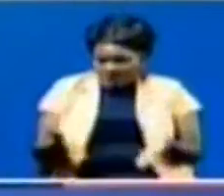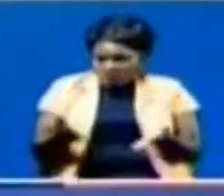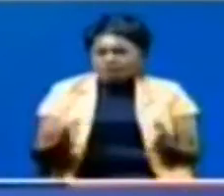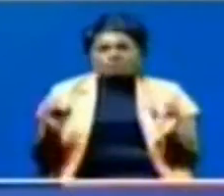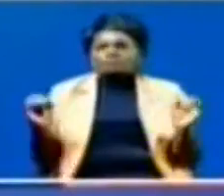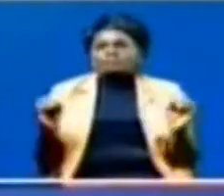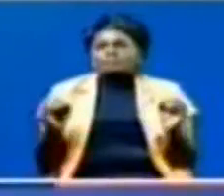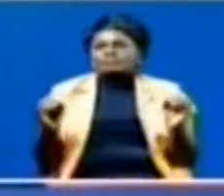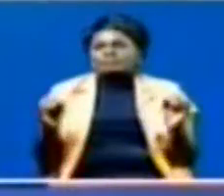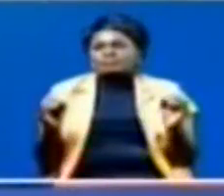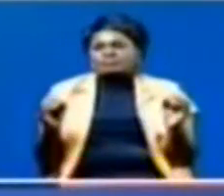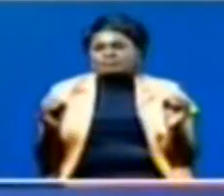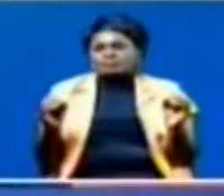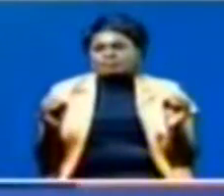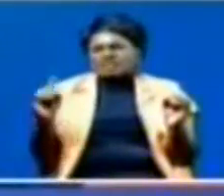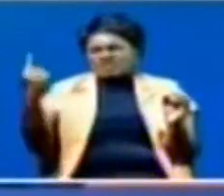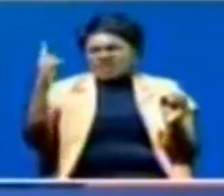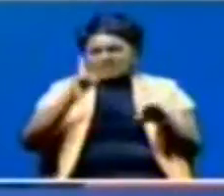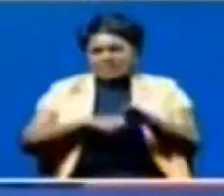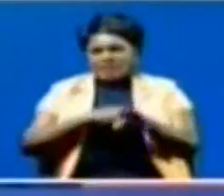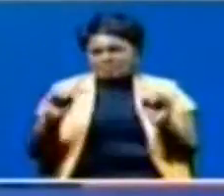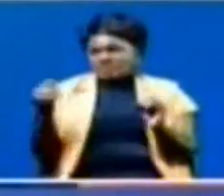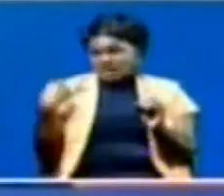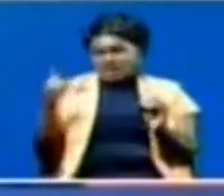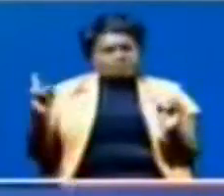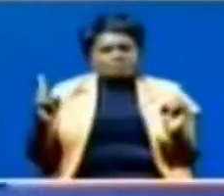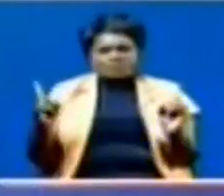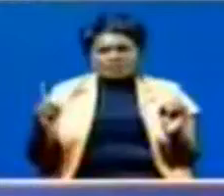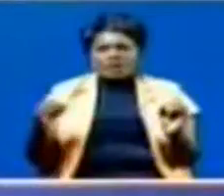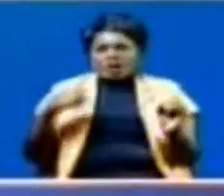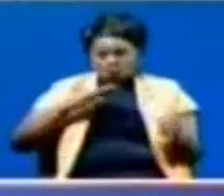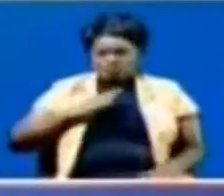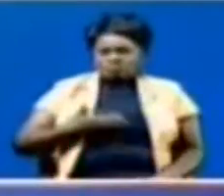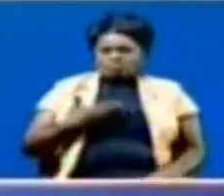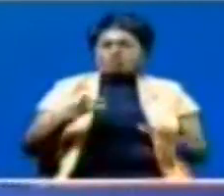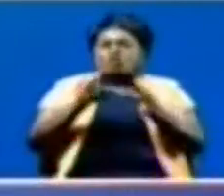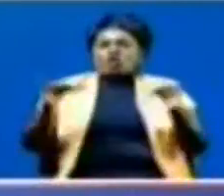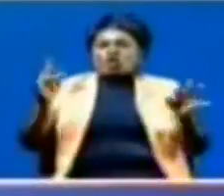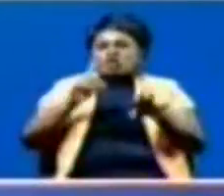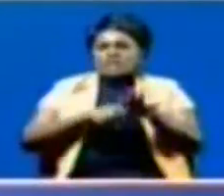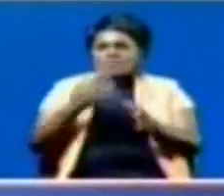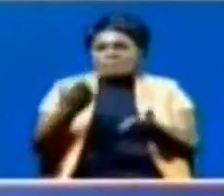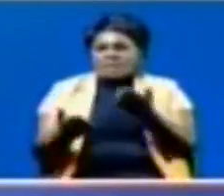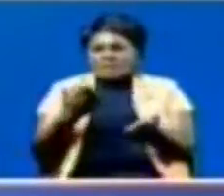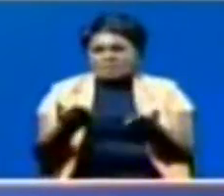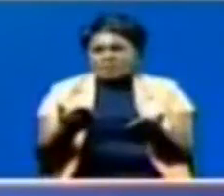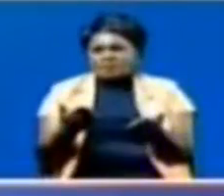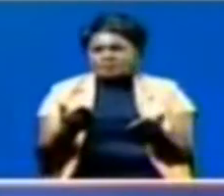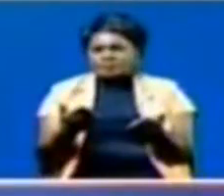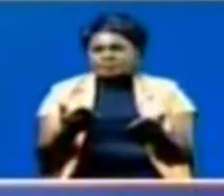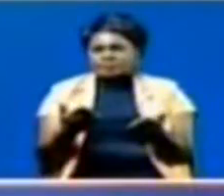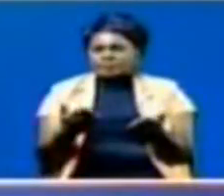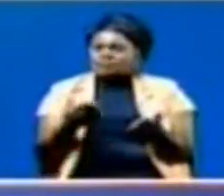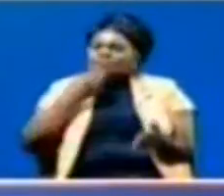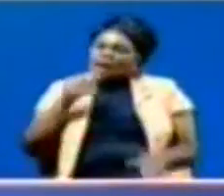siku ile yule mume, si ndio siku ile alitaka kumpiga mke ule na amekuwa na hasira kwa kipindi kirefu na labda hata wameviona katika mahusiano.